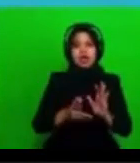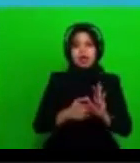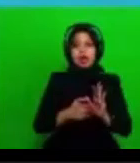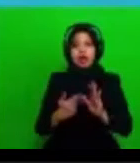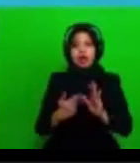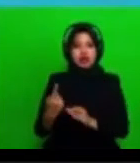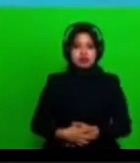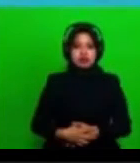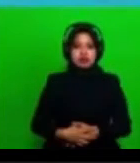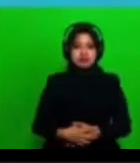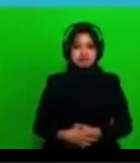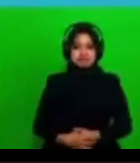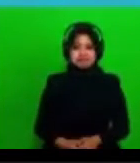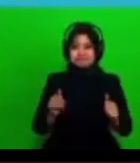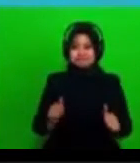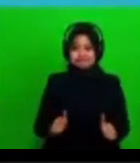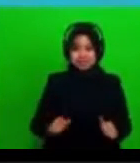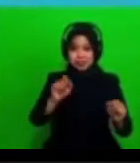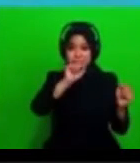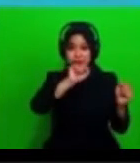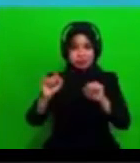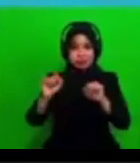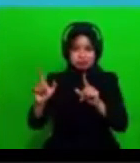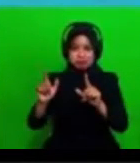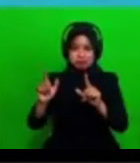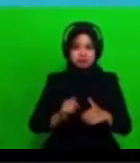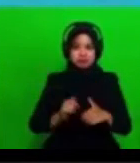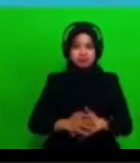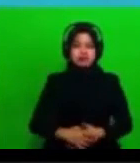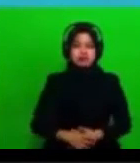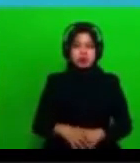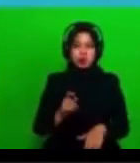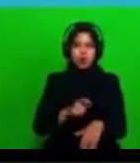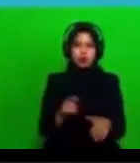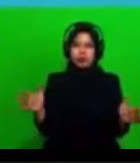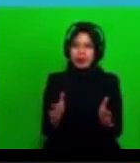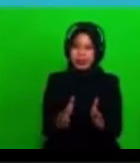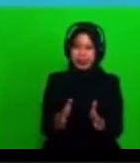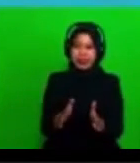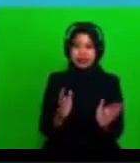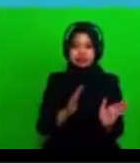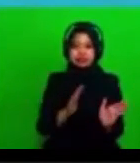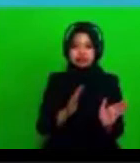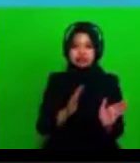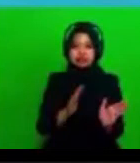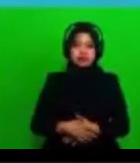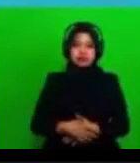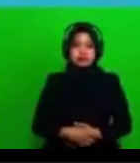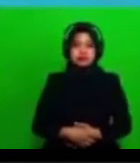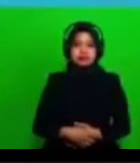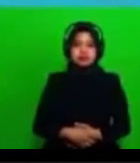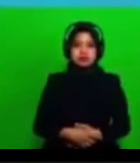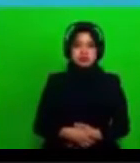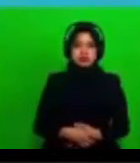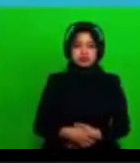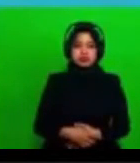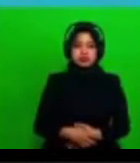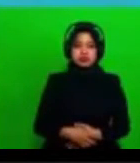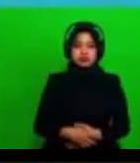pendidikan nasional. Nah ini kira-kira konsepnya seperti itu, karena ini terlalu waktu sudah mepet, mungkin slide berikutnya aja.